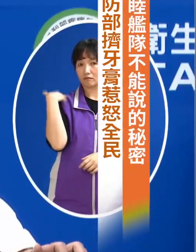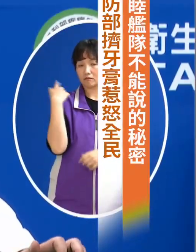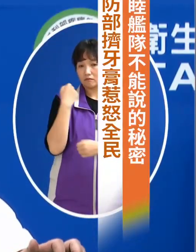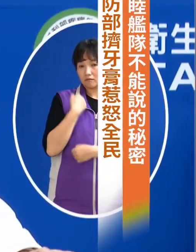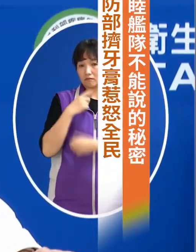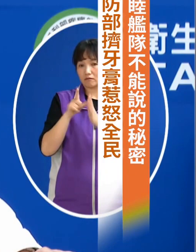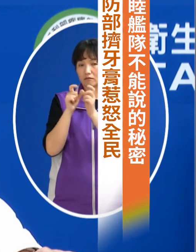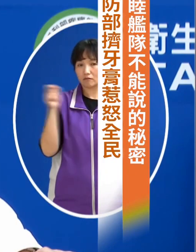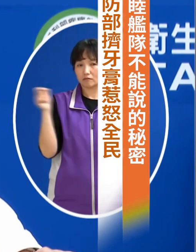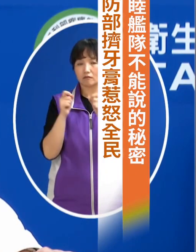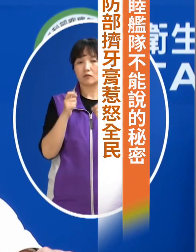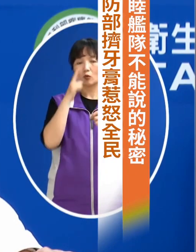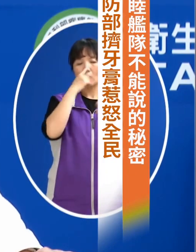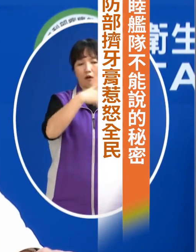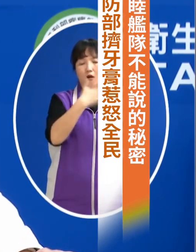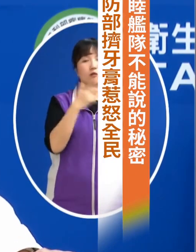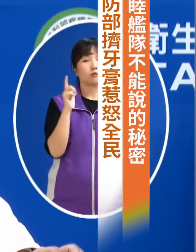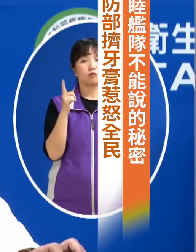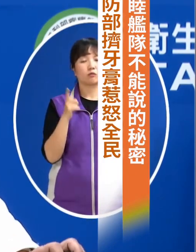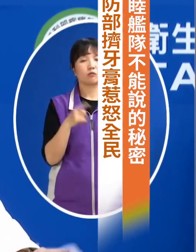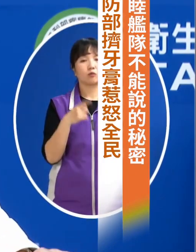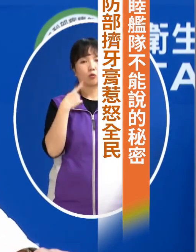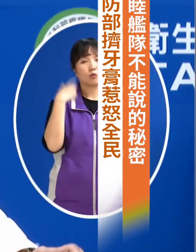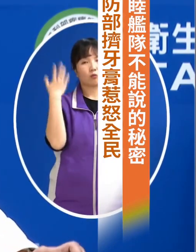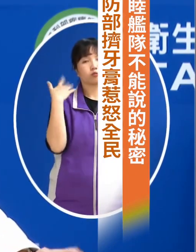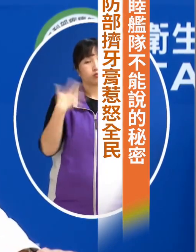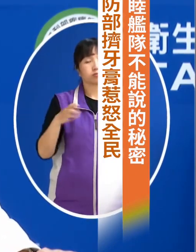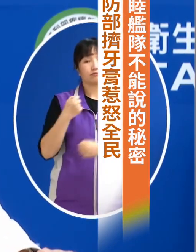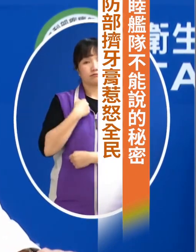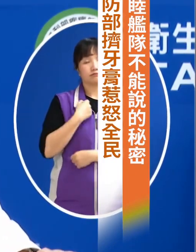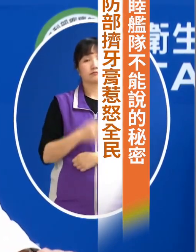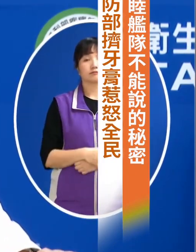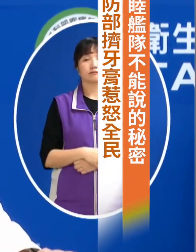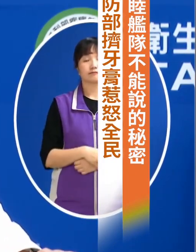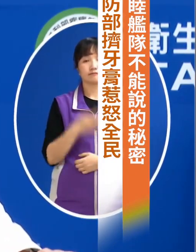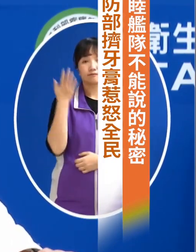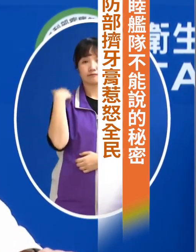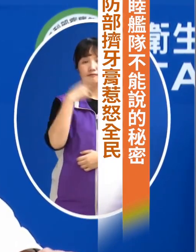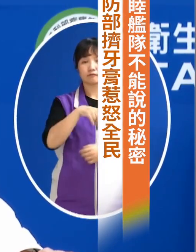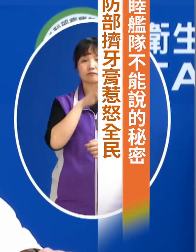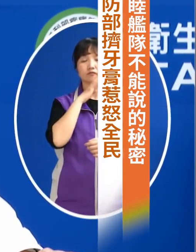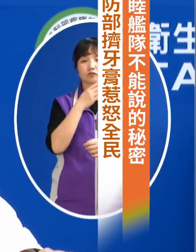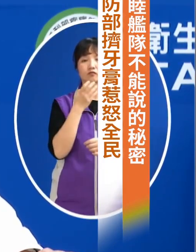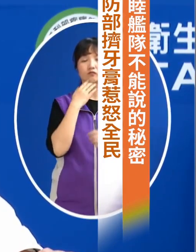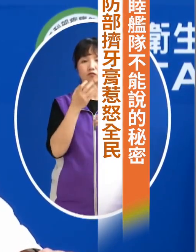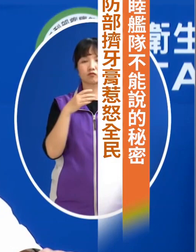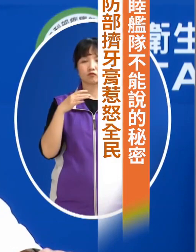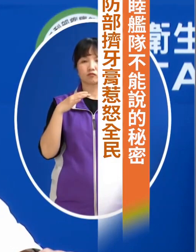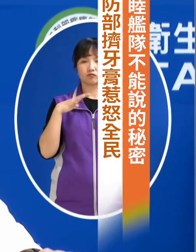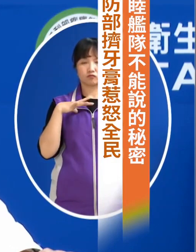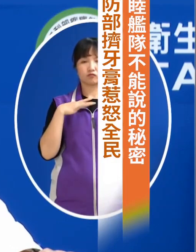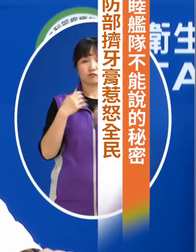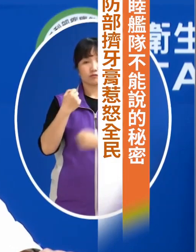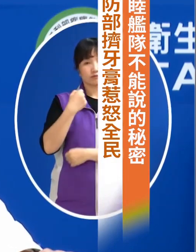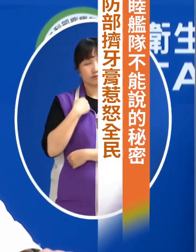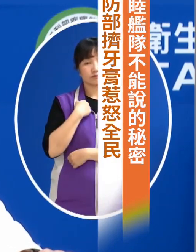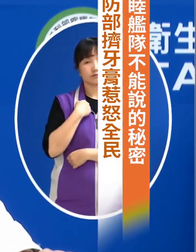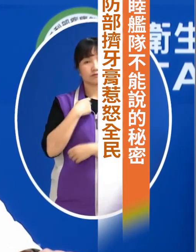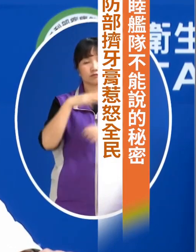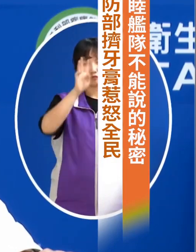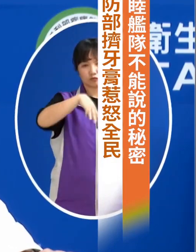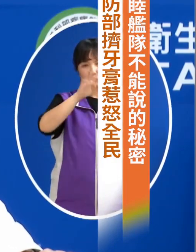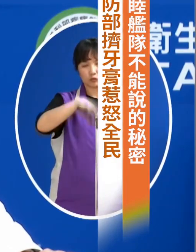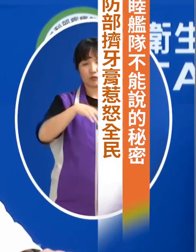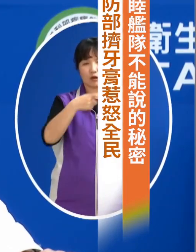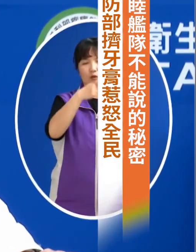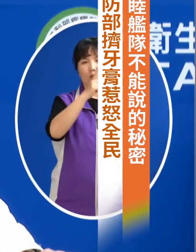久，我虽然不是职业军人了哈，我也当过兵。我们那时候当狱官，在训练的时候，我们的连长非常